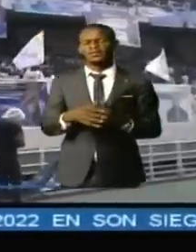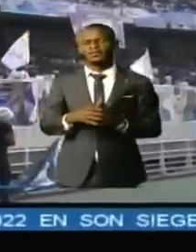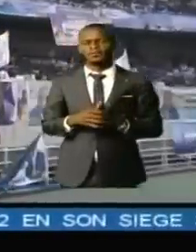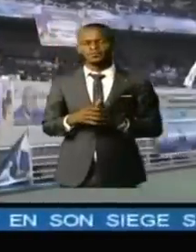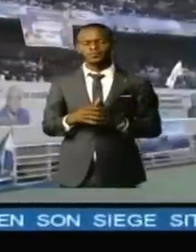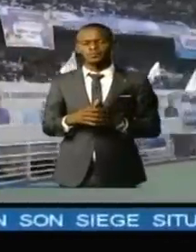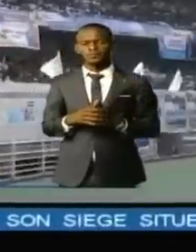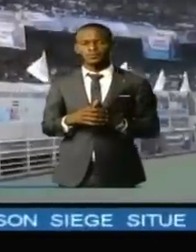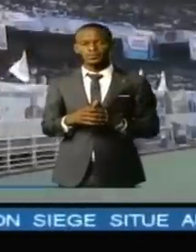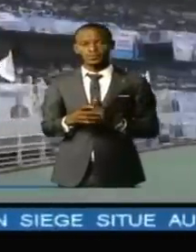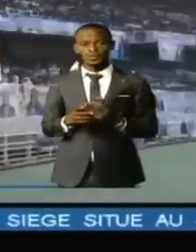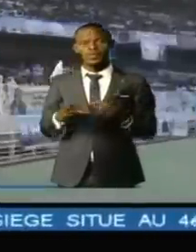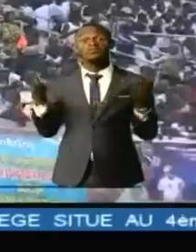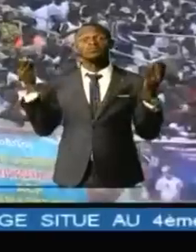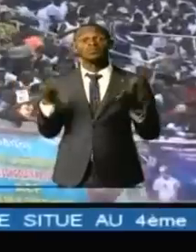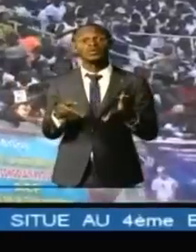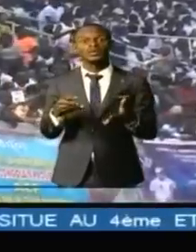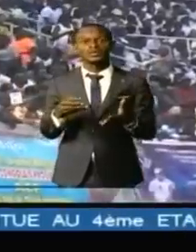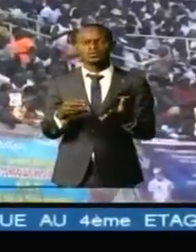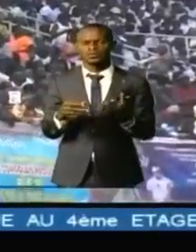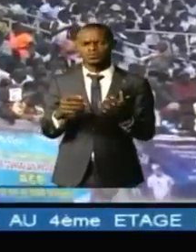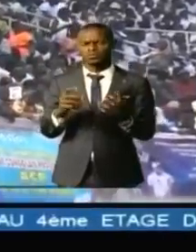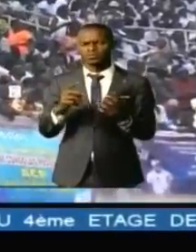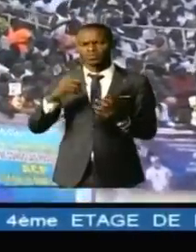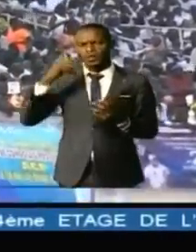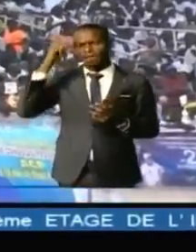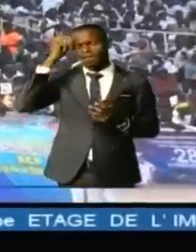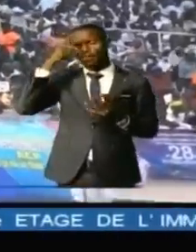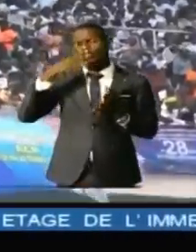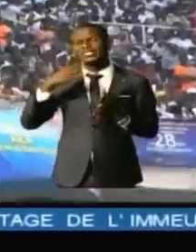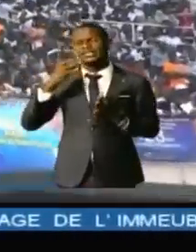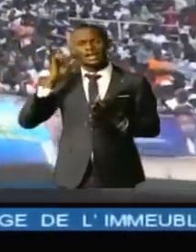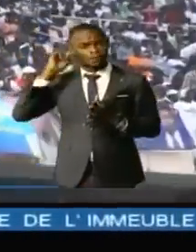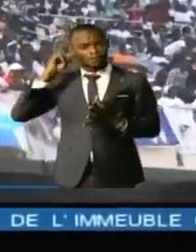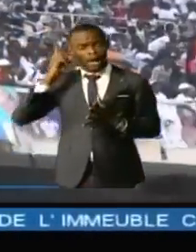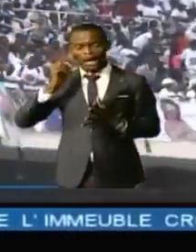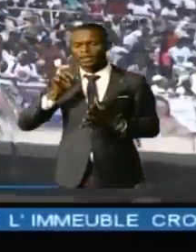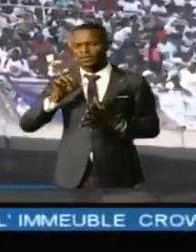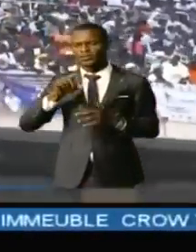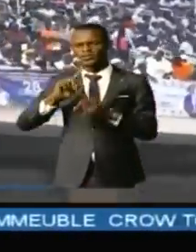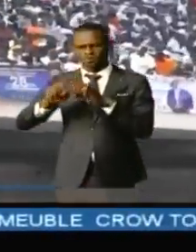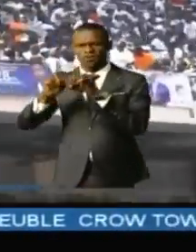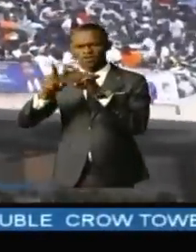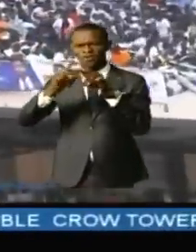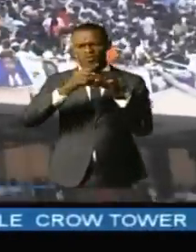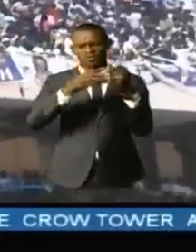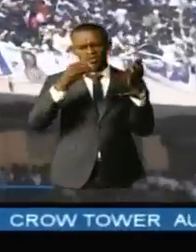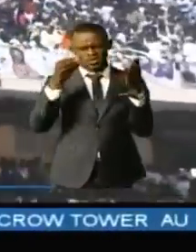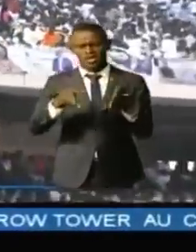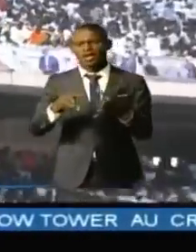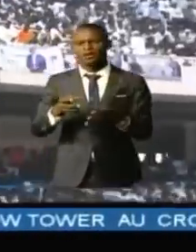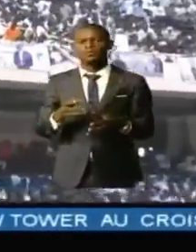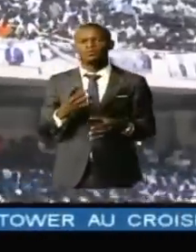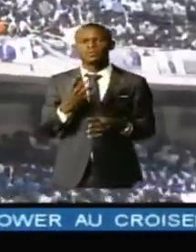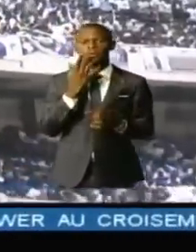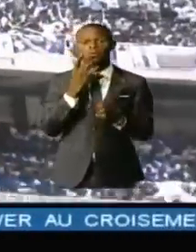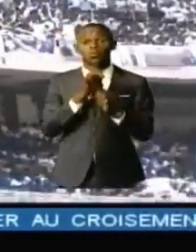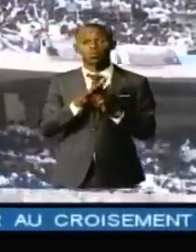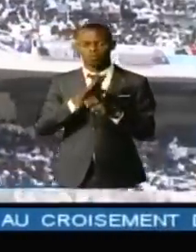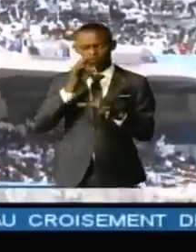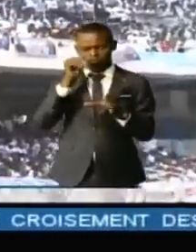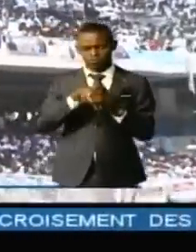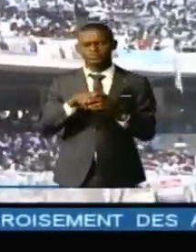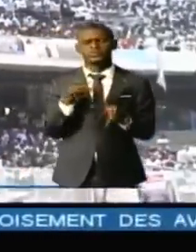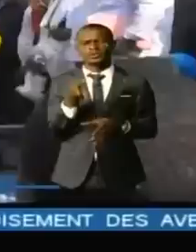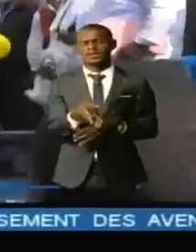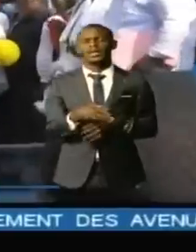politique congolaise ont été visibles parmi les masses populaires qui ont manifesté librement leur adhésion à l'entendement du gouverneur